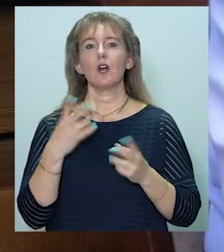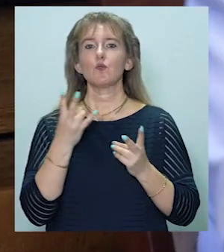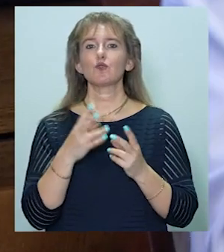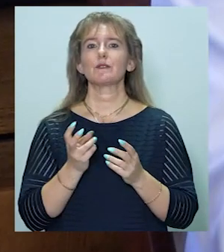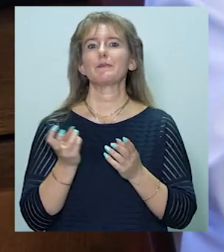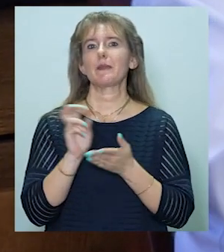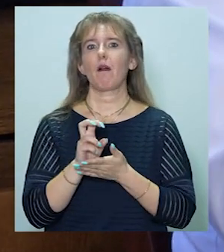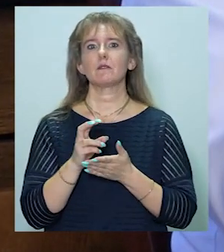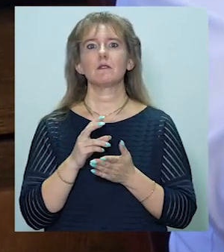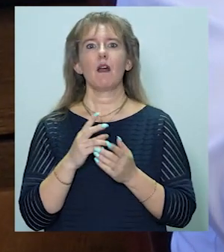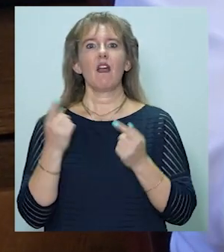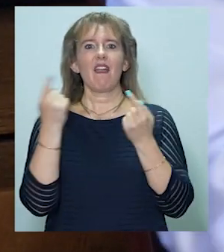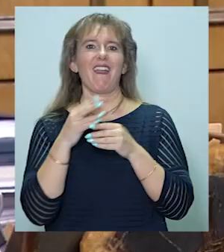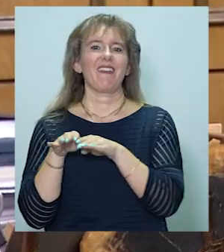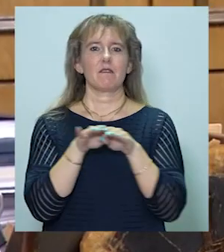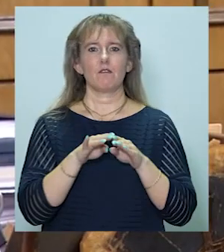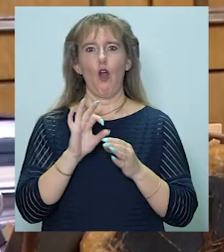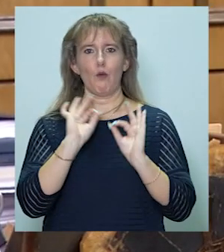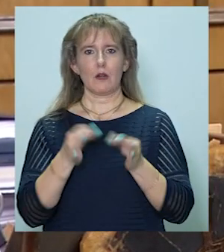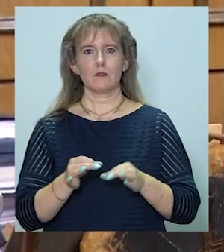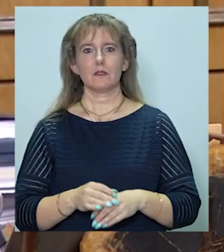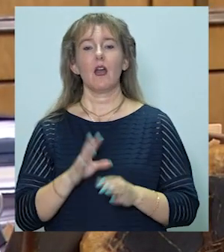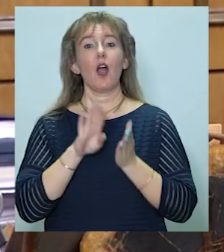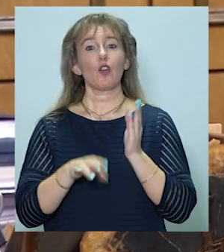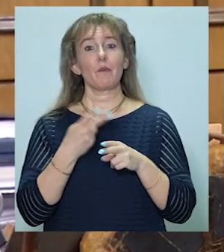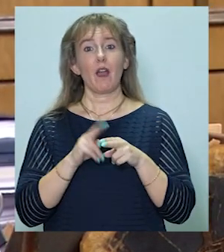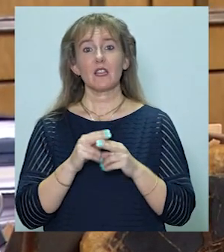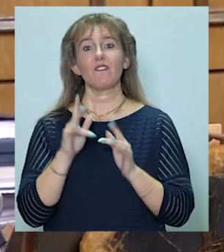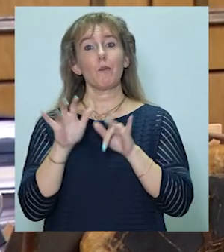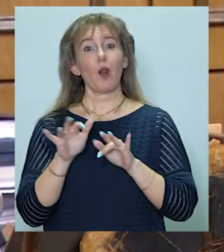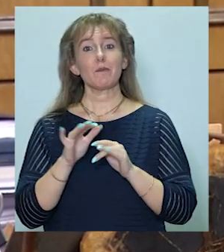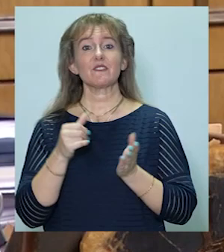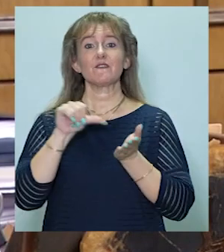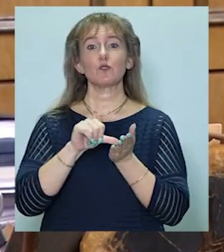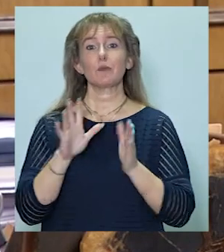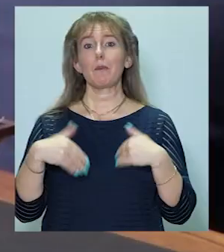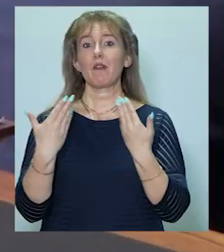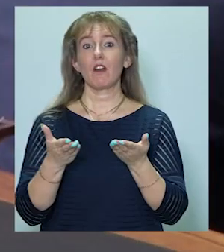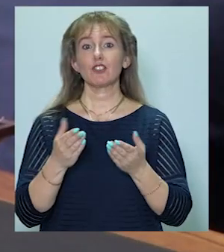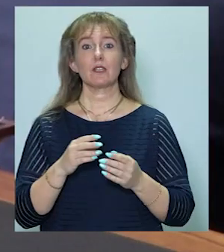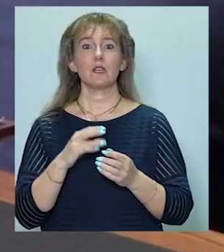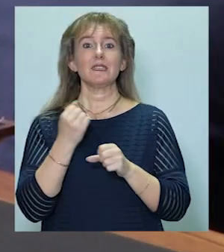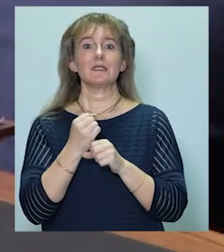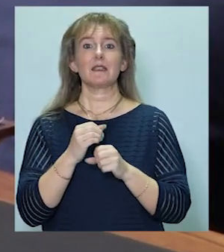приходить вот к какому-то единому образцу. Помимо этого, программист выступил с предложением